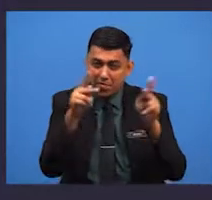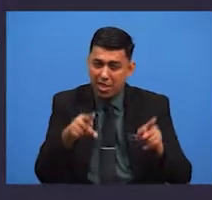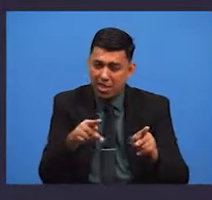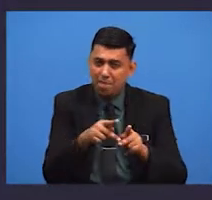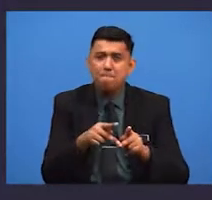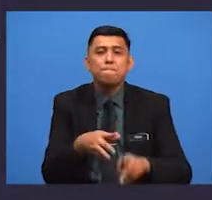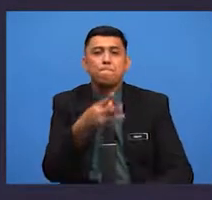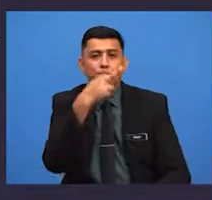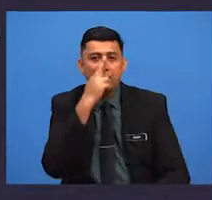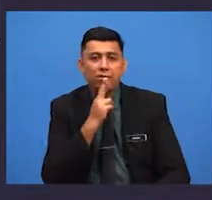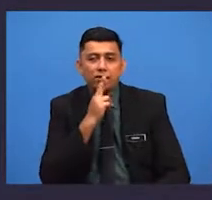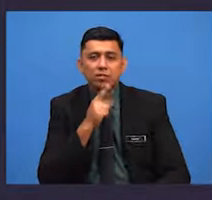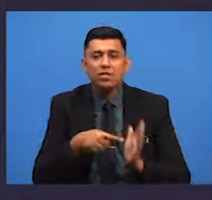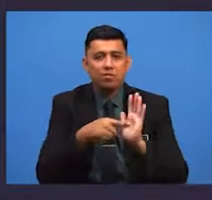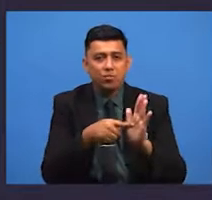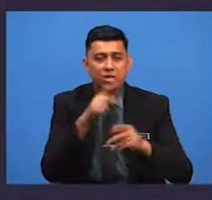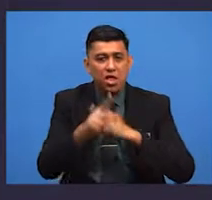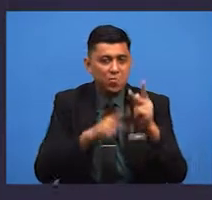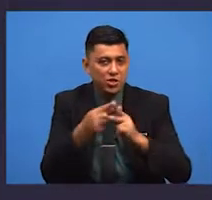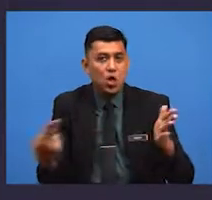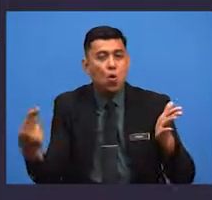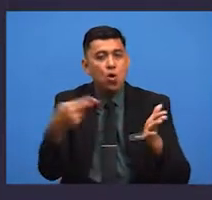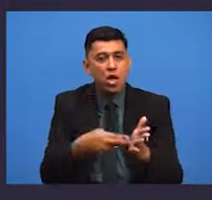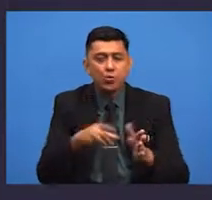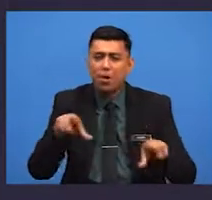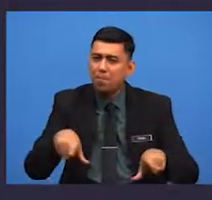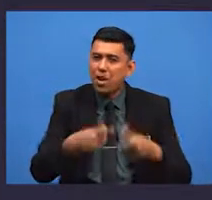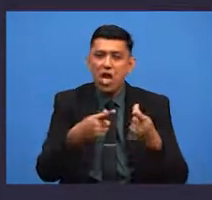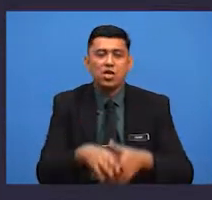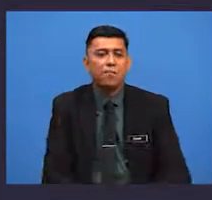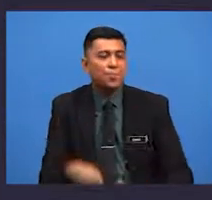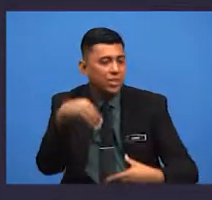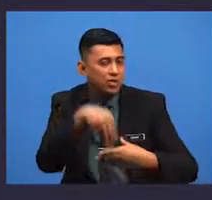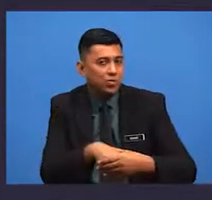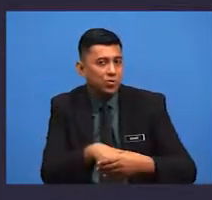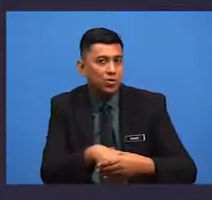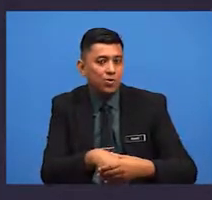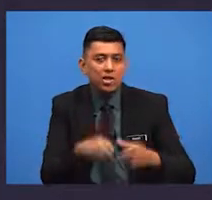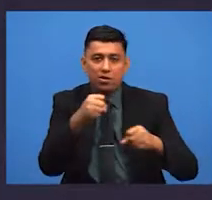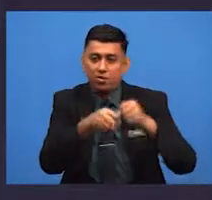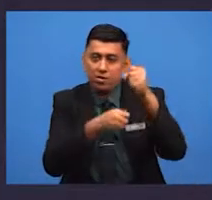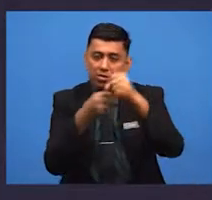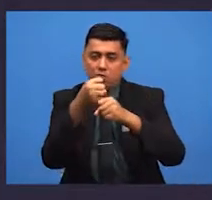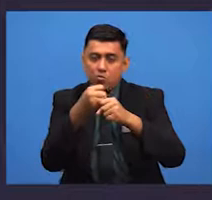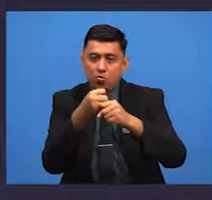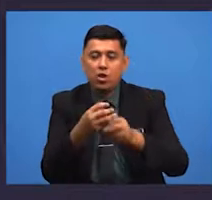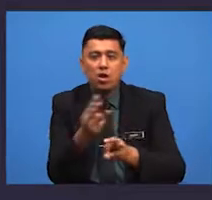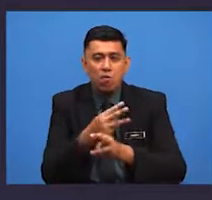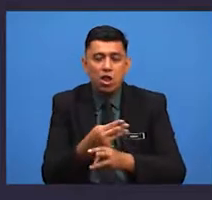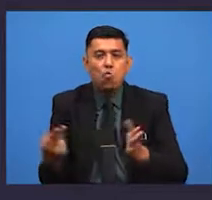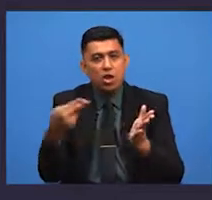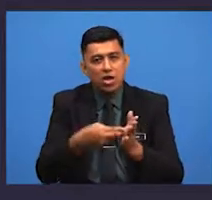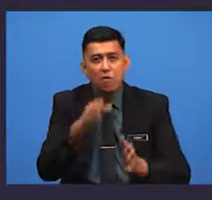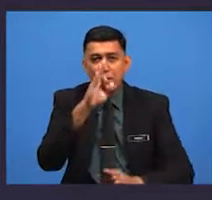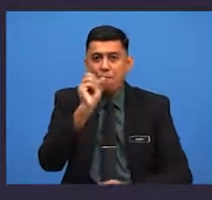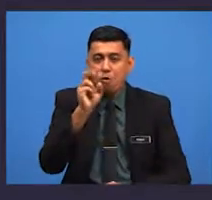merah menunjukkan proses ulangan yang berlaku dalam struktur kawalan ulangan untuk